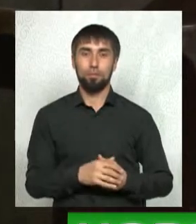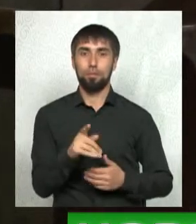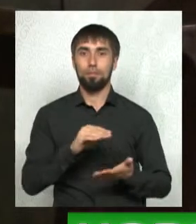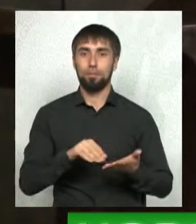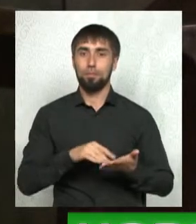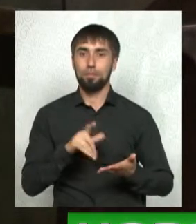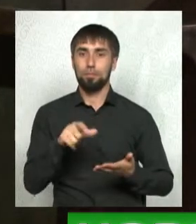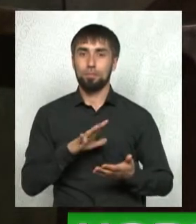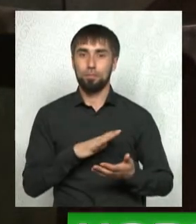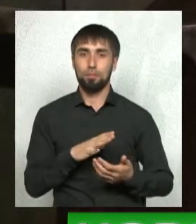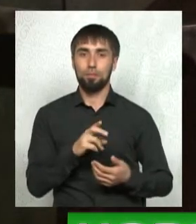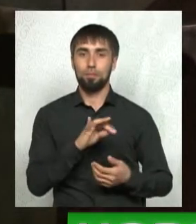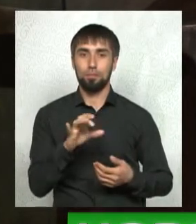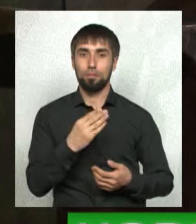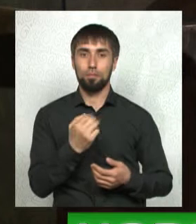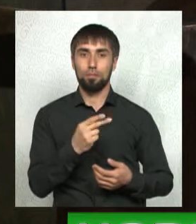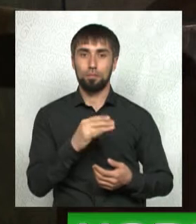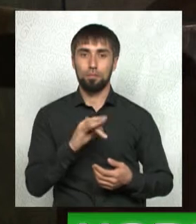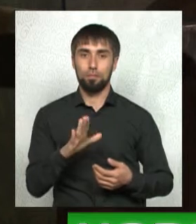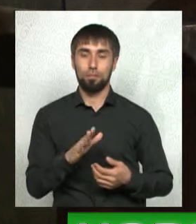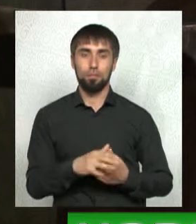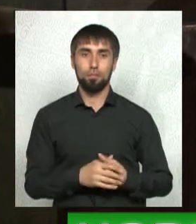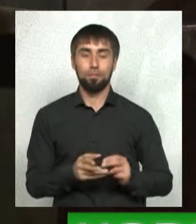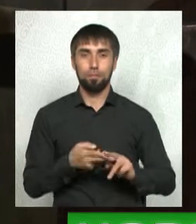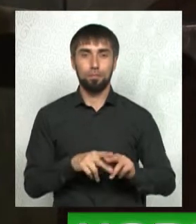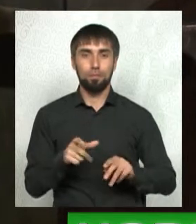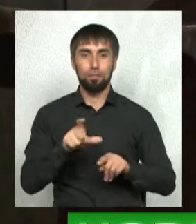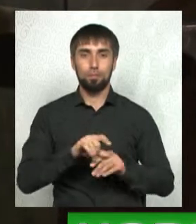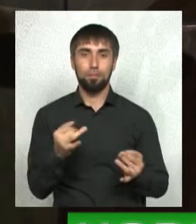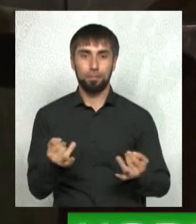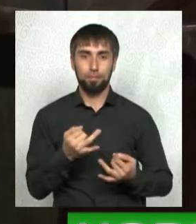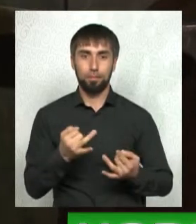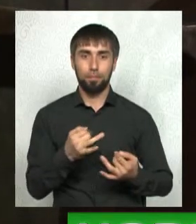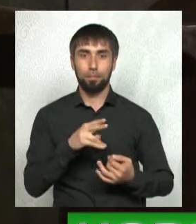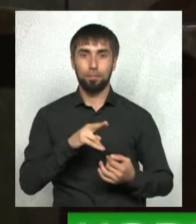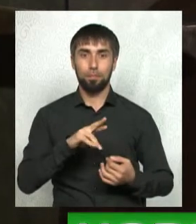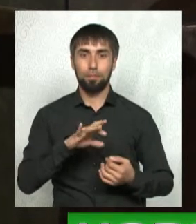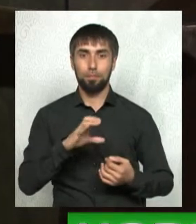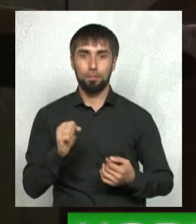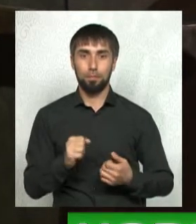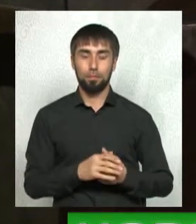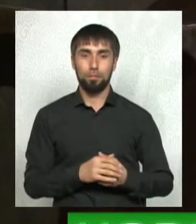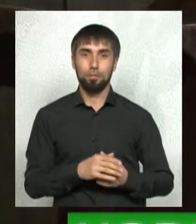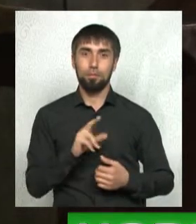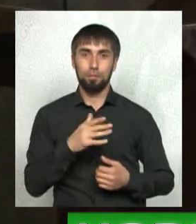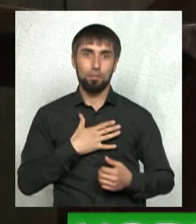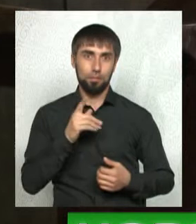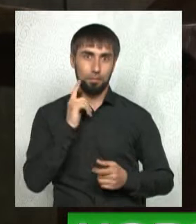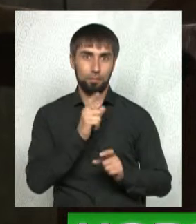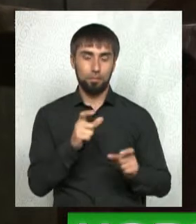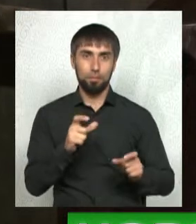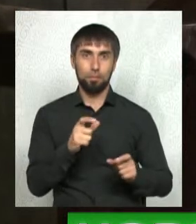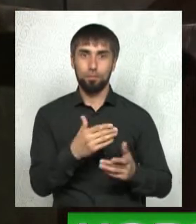написал Борис Шадыжев. Это очень интересная пьеса, как наши молодые люди, то